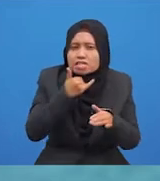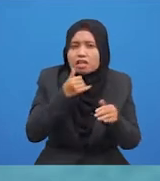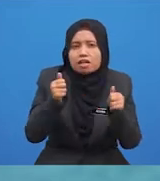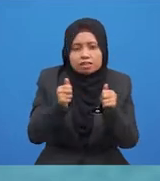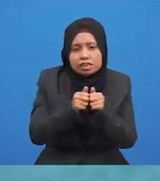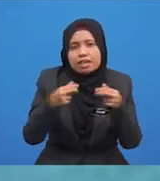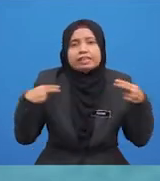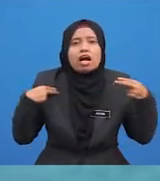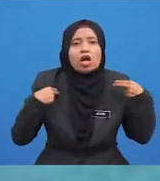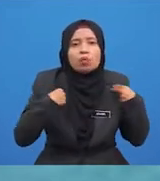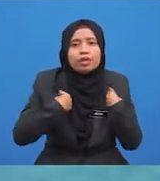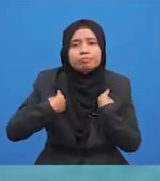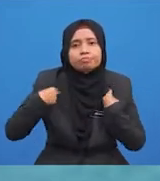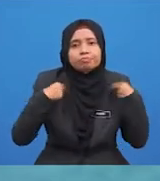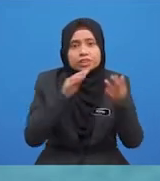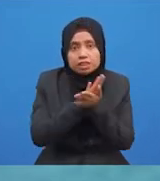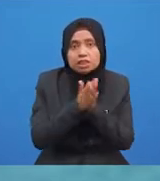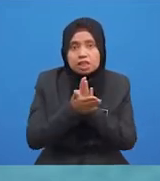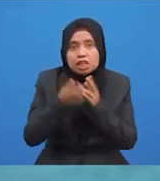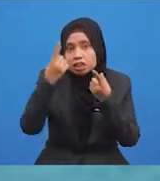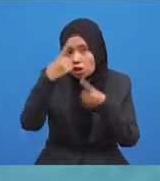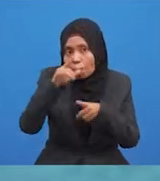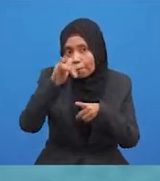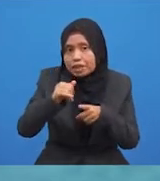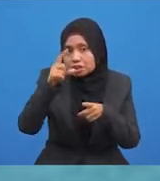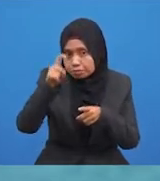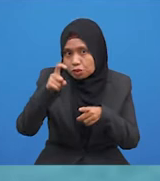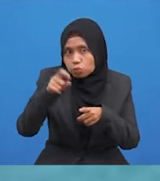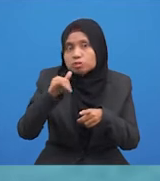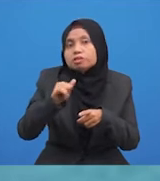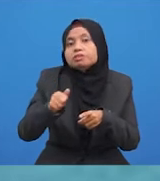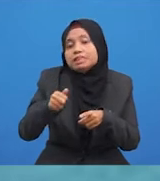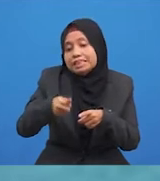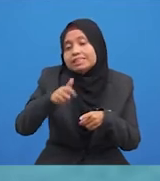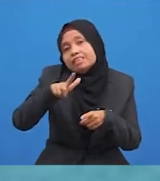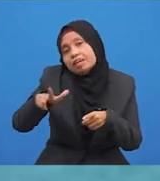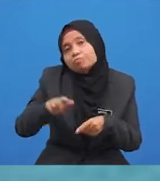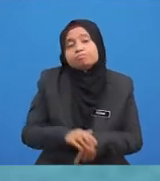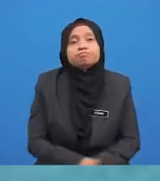kepada haiwan. Jadi, jawapan yang sepatutnya